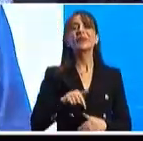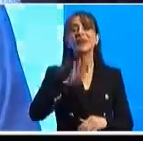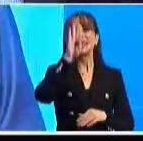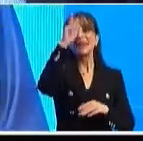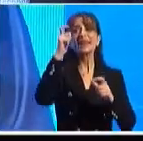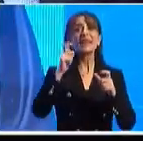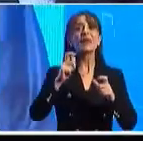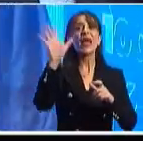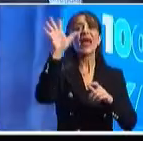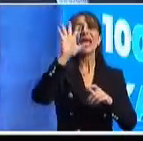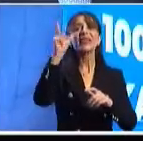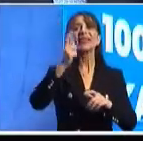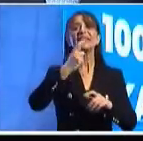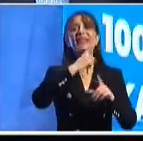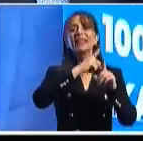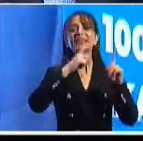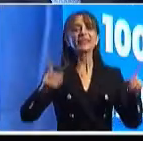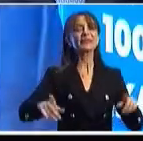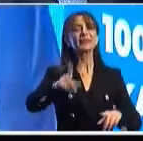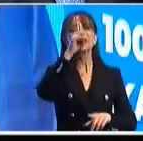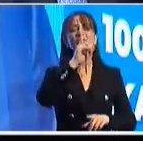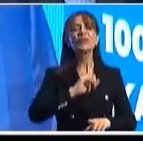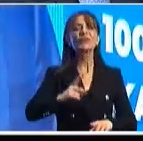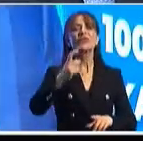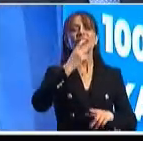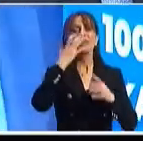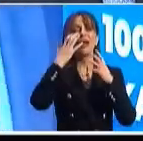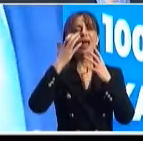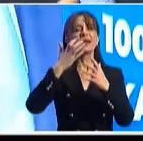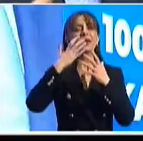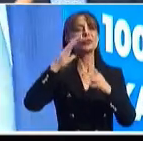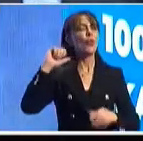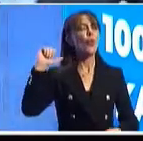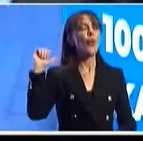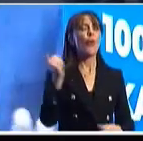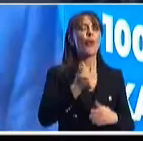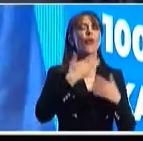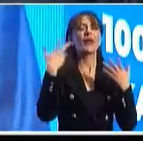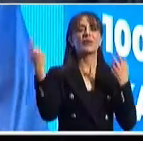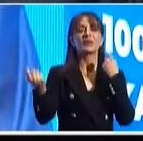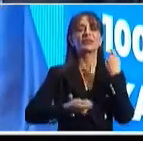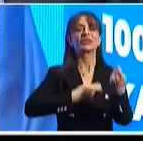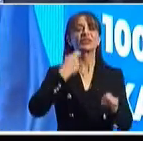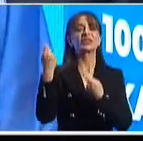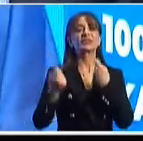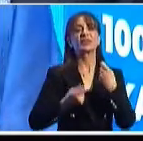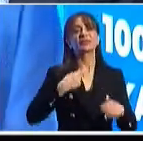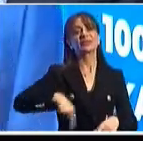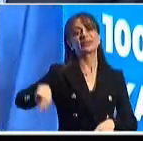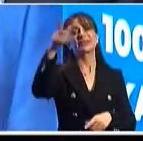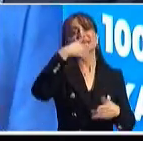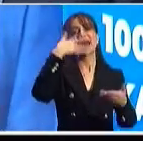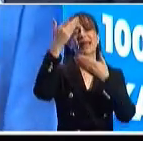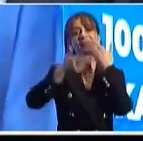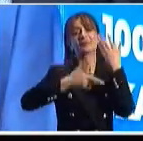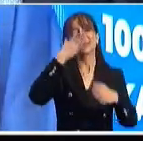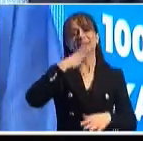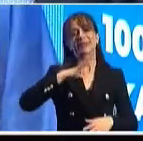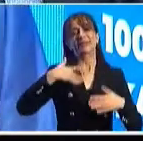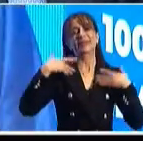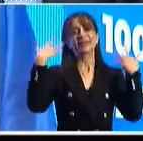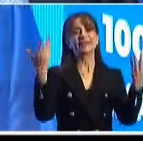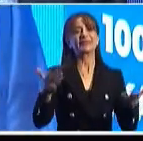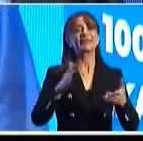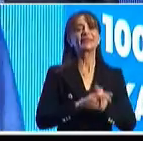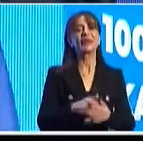50 yılını, 100 yılını ilgilendiren çok önemli bir çalışmamızı sizlere anlatmak istiyorum. İnşallah biz